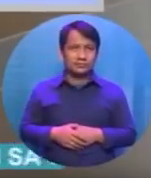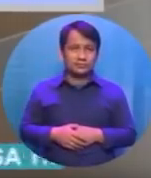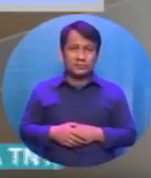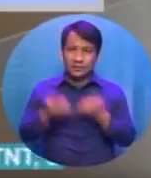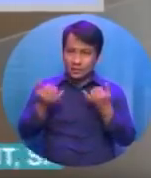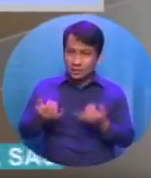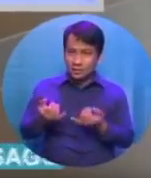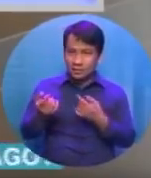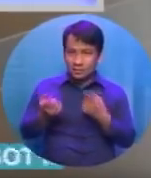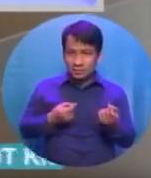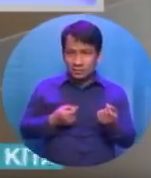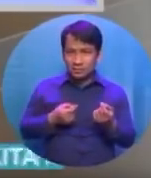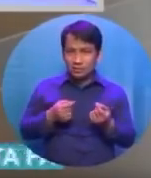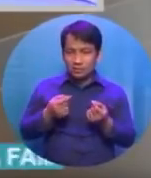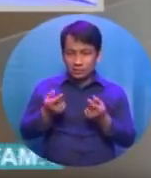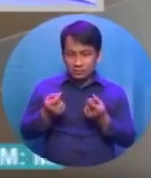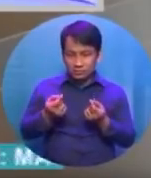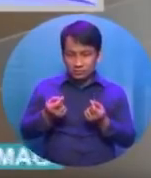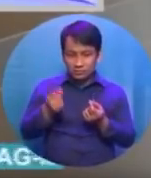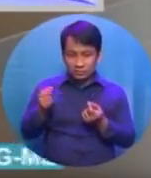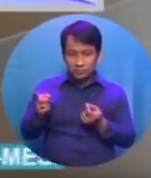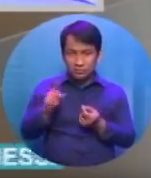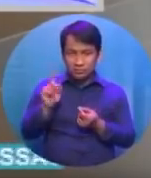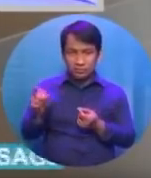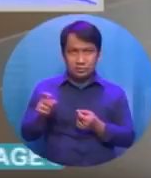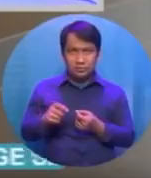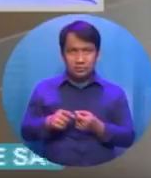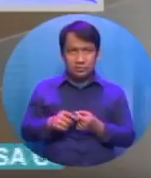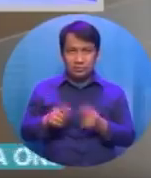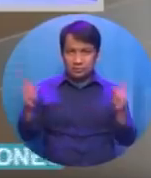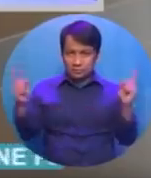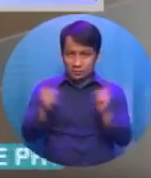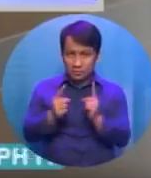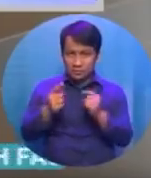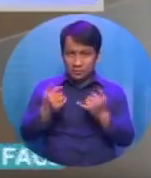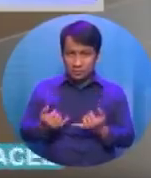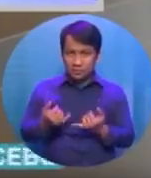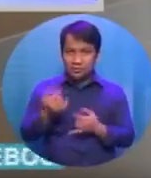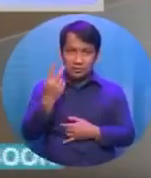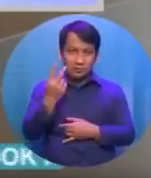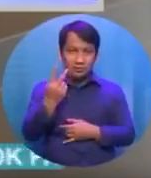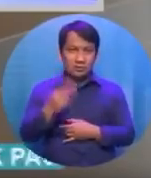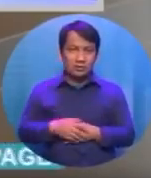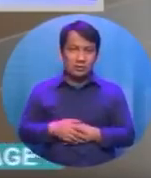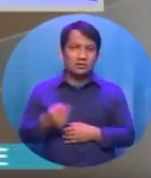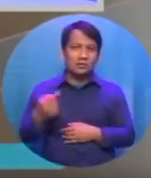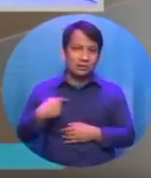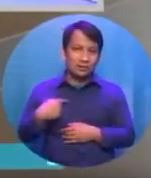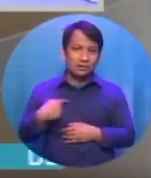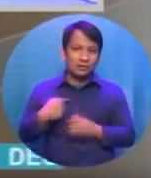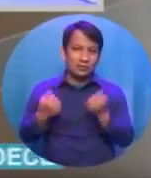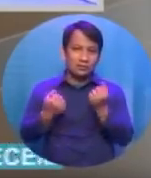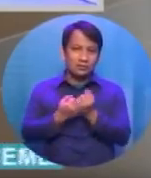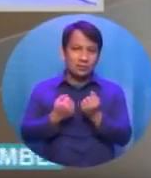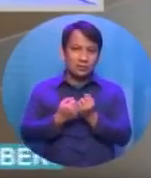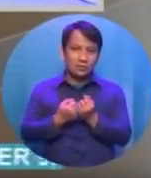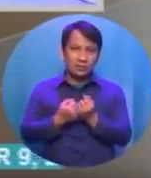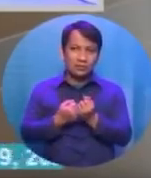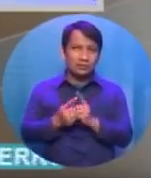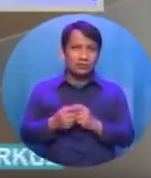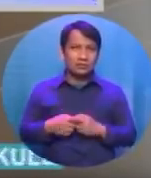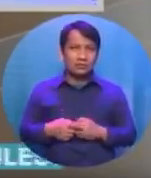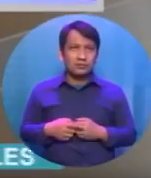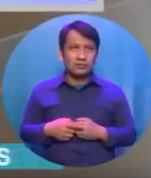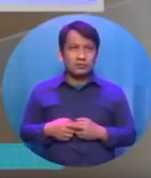Now, ganitong gagawin ko. Ipag-meet ko kayong dalawa. Kaming bahala. Kami mag-sponsor. Magbabanding kayong